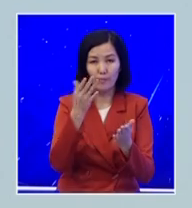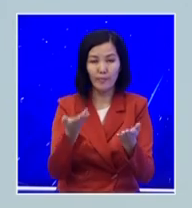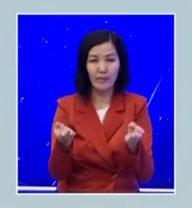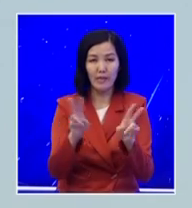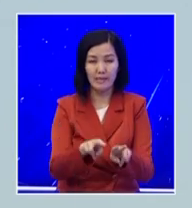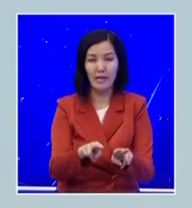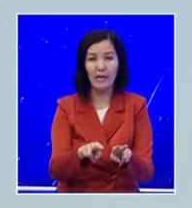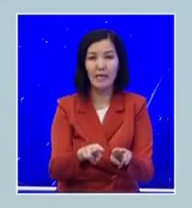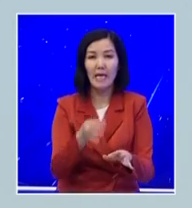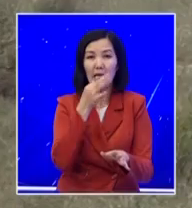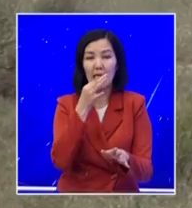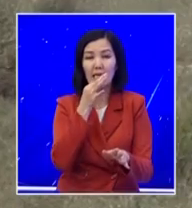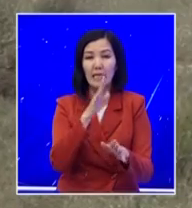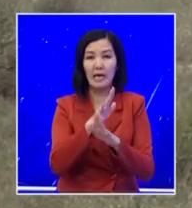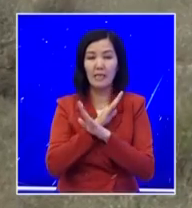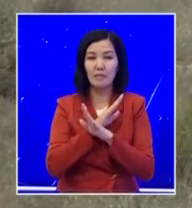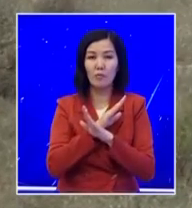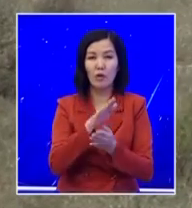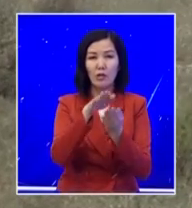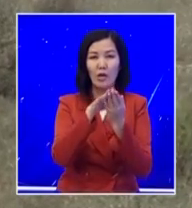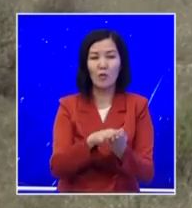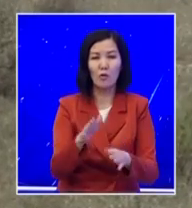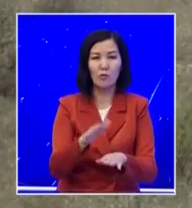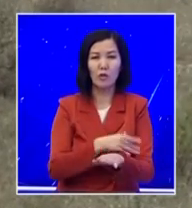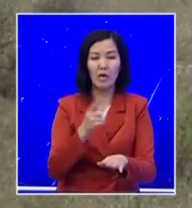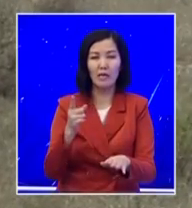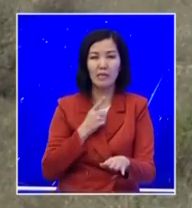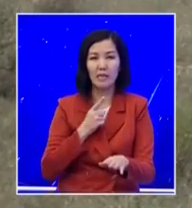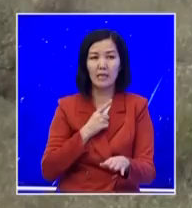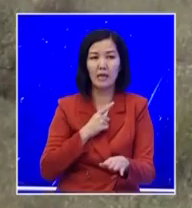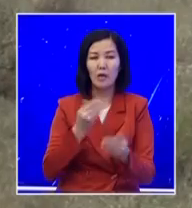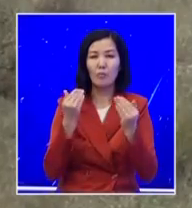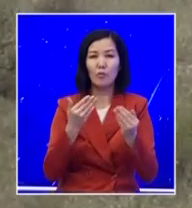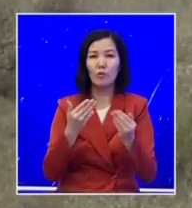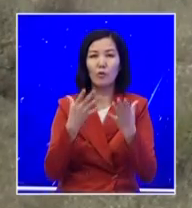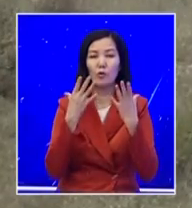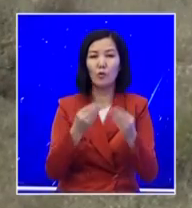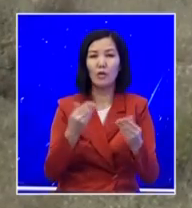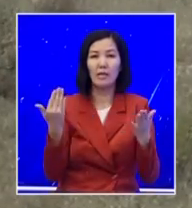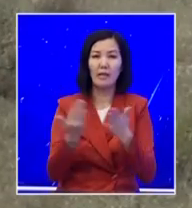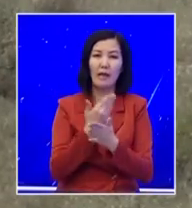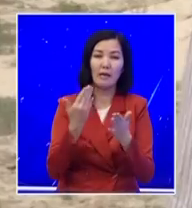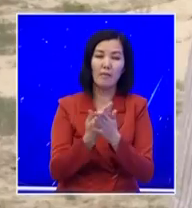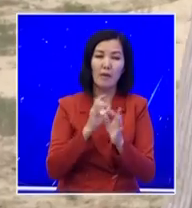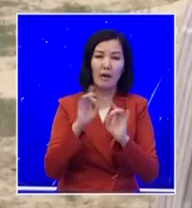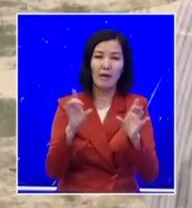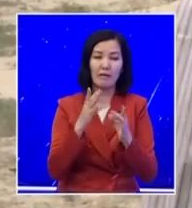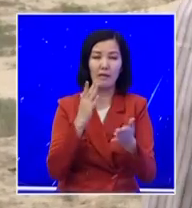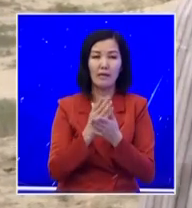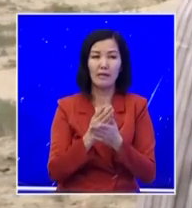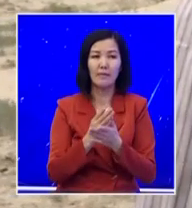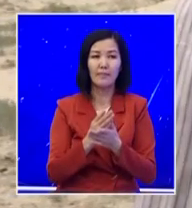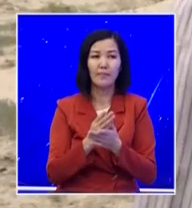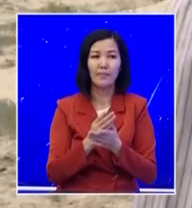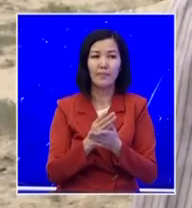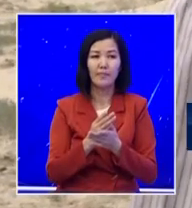Мезгілсіз ажал құшқан жазықсыз аруақтардың ұзаққа дейін күңіренгені ел аузында әлі күнге дейін айтылады. баябнау Исках көлдің